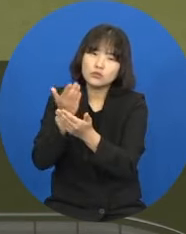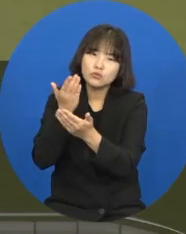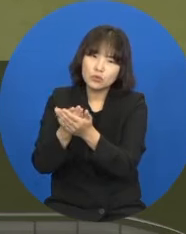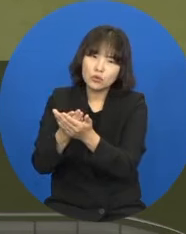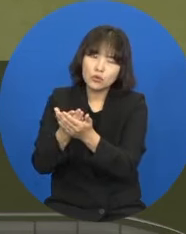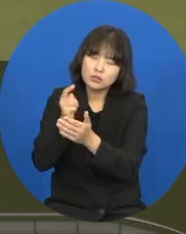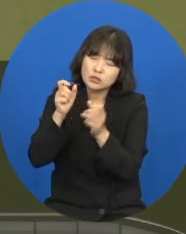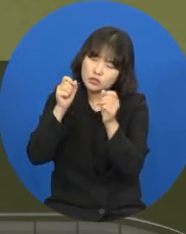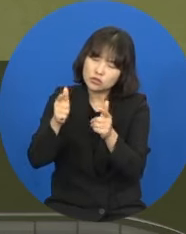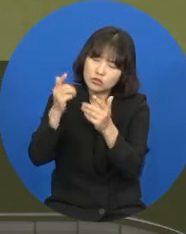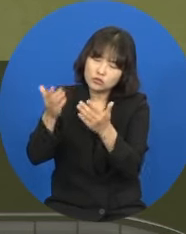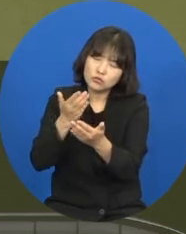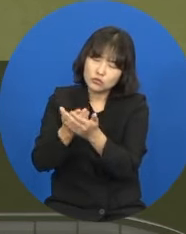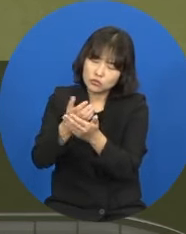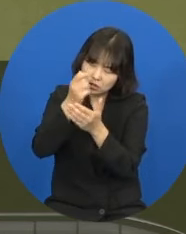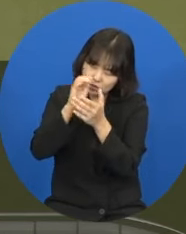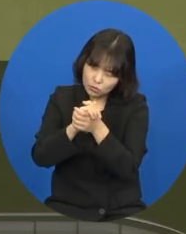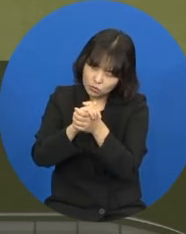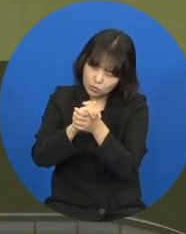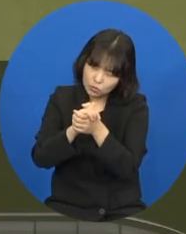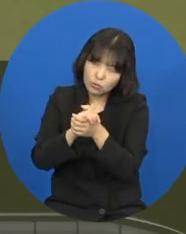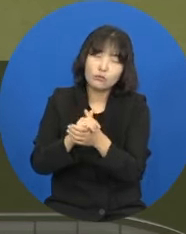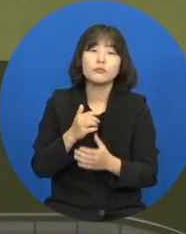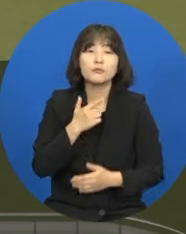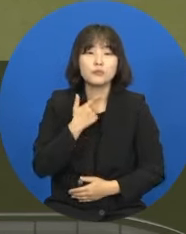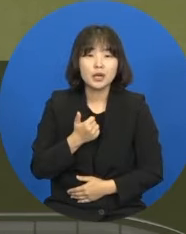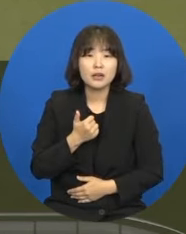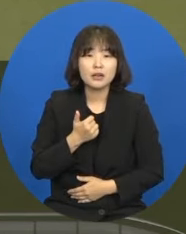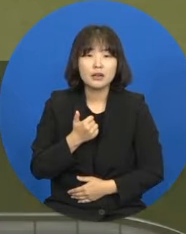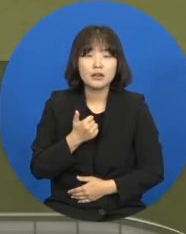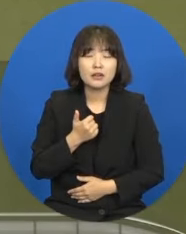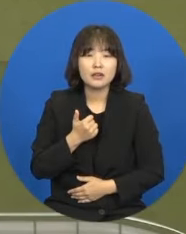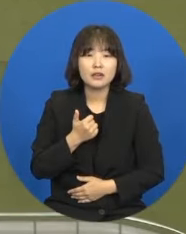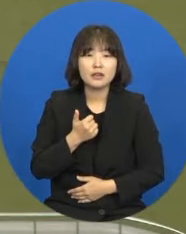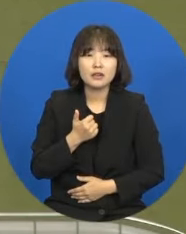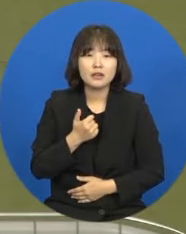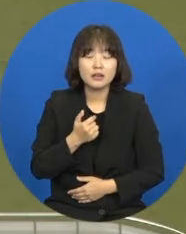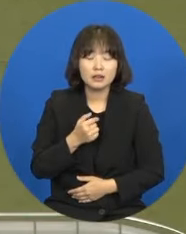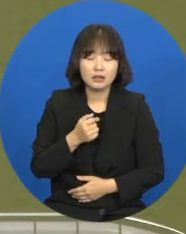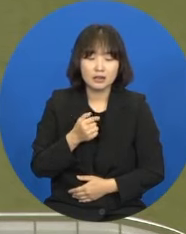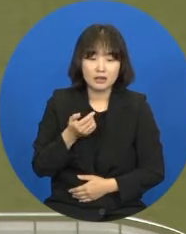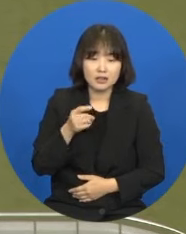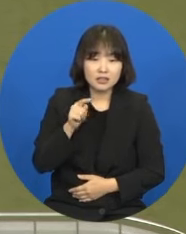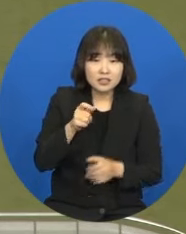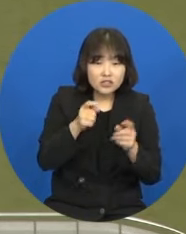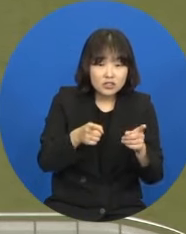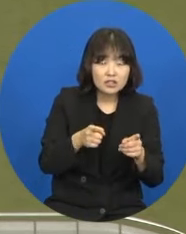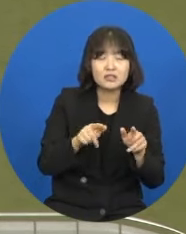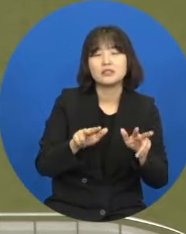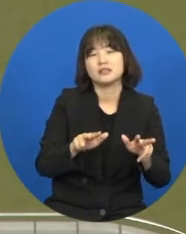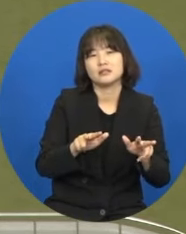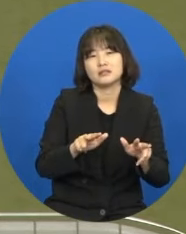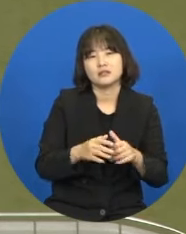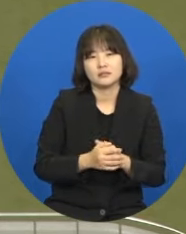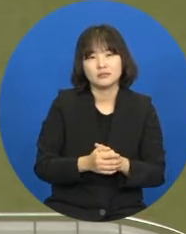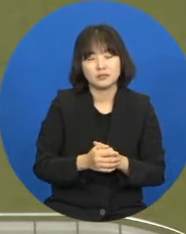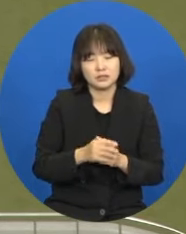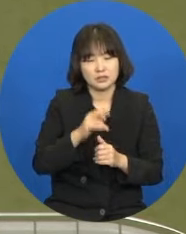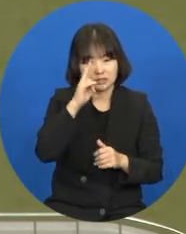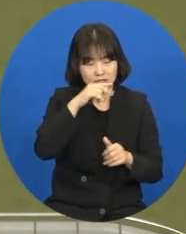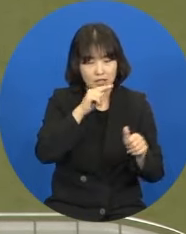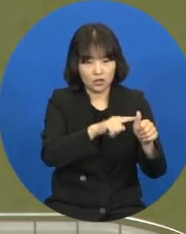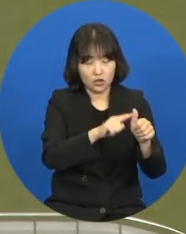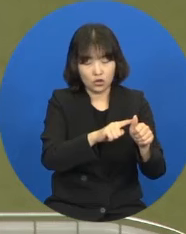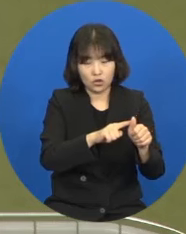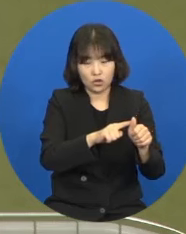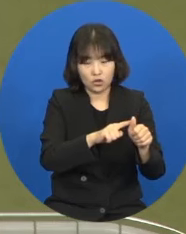기회를 주십시오 기도를 했는데 기회가 주어진 거야 자 사월을 너한테 줄게